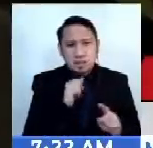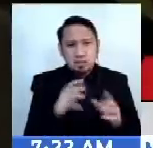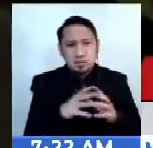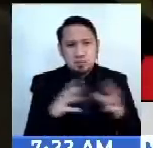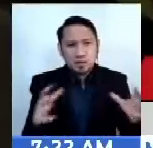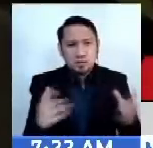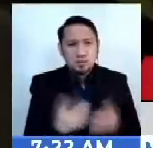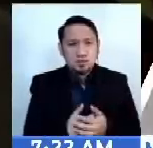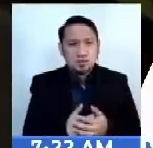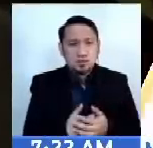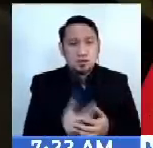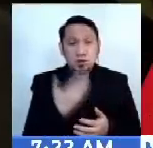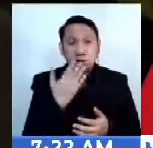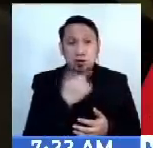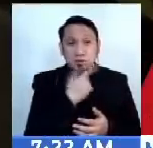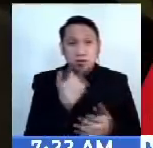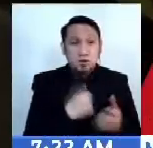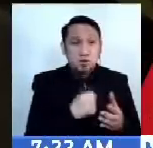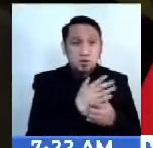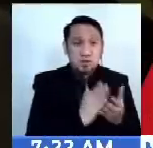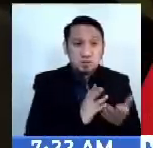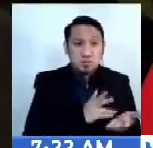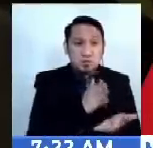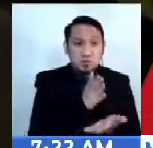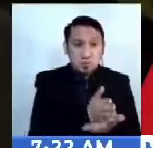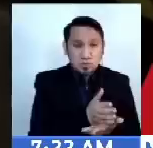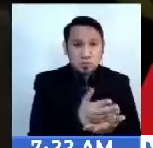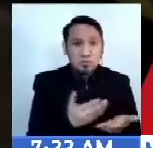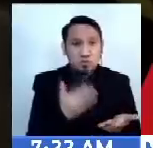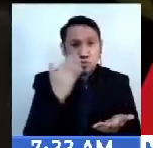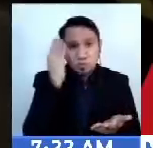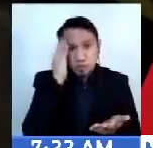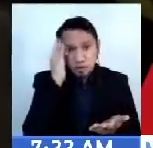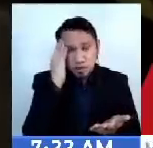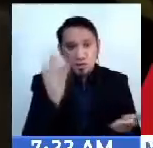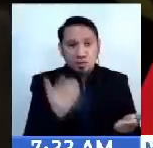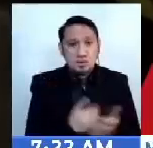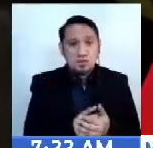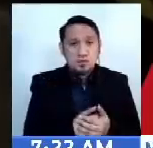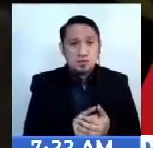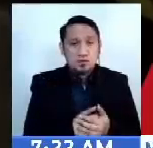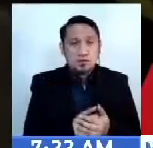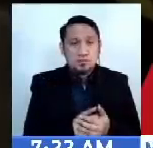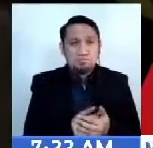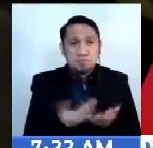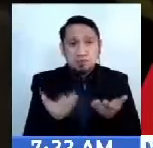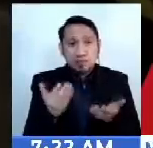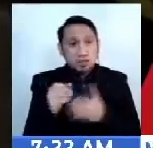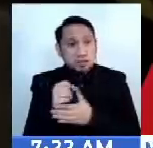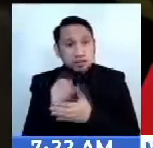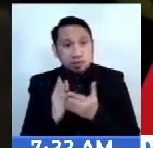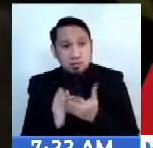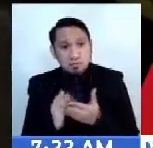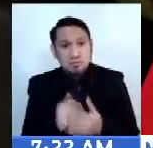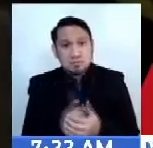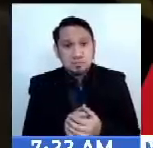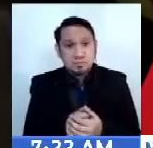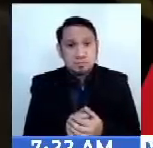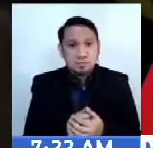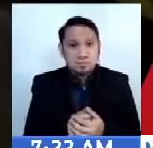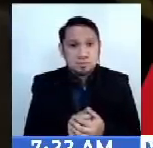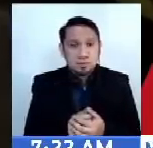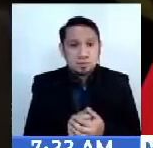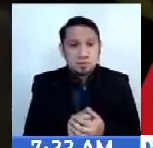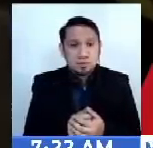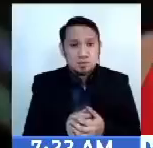po, nagpupunta pa rin sa mga terminal na sadya nilang alam. Bagamat yung iba naman nga, nagiging pagdating nila doon,